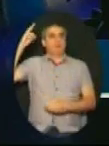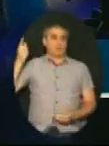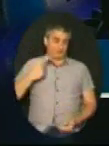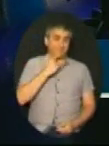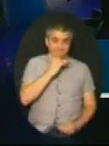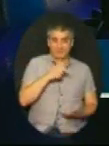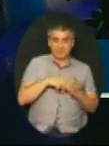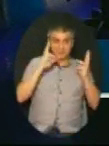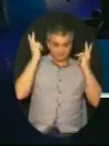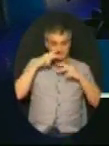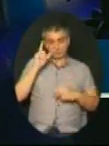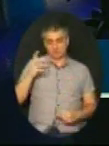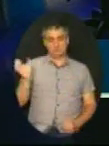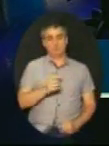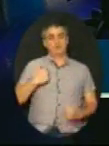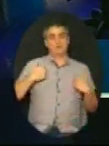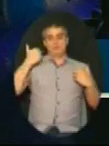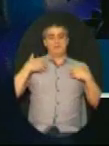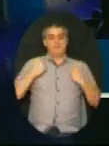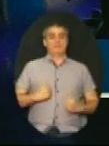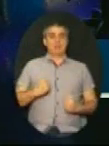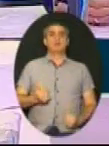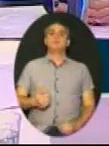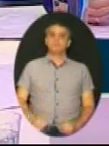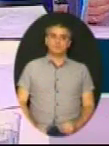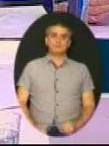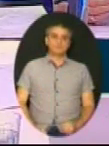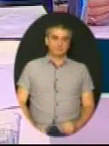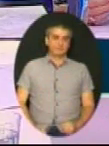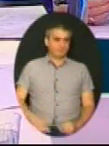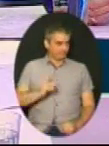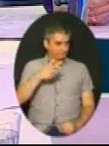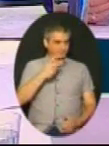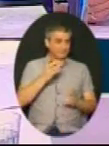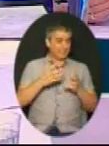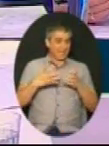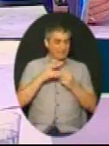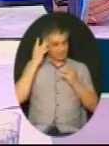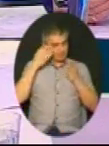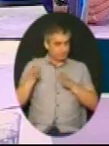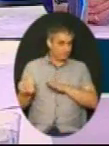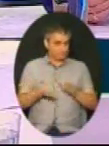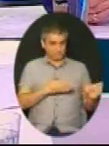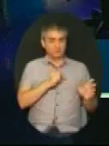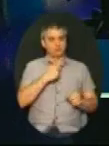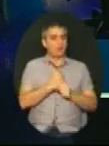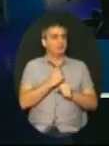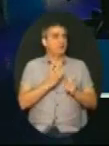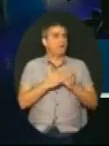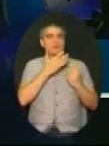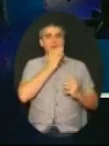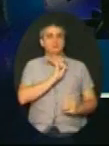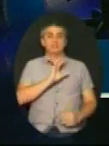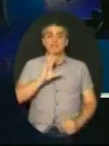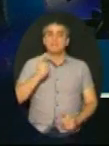לכן סיכמנו שצריך איש ביטחון שיעמוד בראש. אבל אני מסכים, הוא צריך... ואתה אומר העניין החברתי להזיז הצידה? כי בכל זאת, יש פה עשייה חברתית רצינית מאוד.